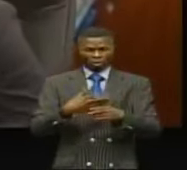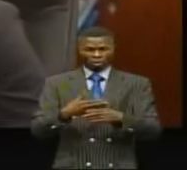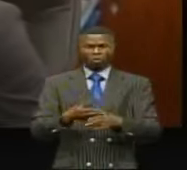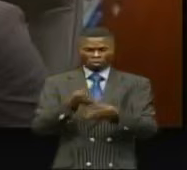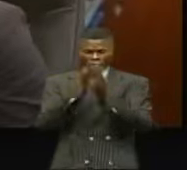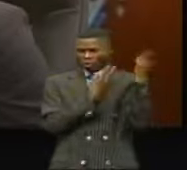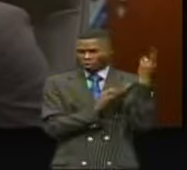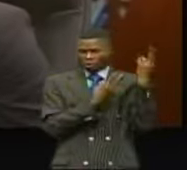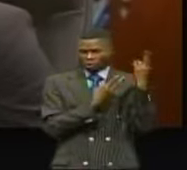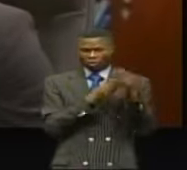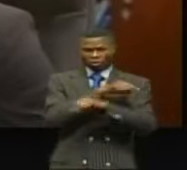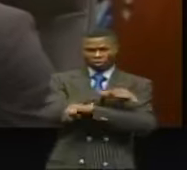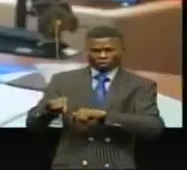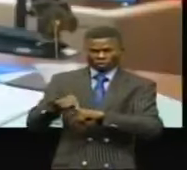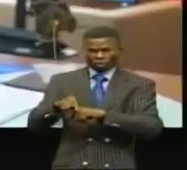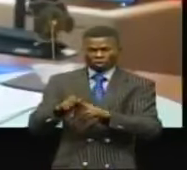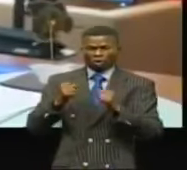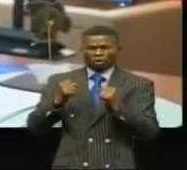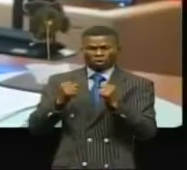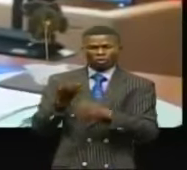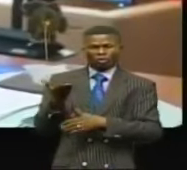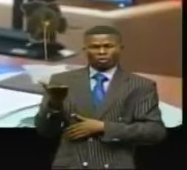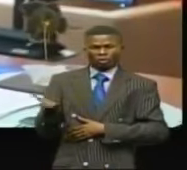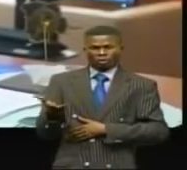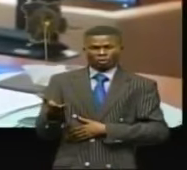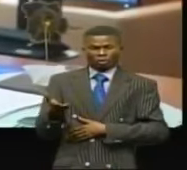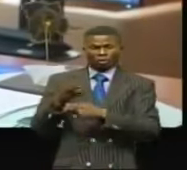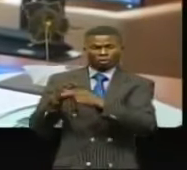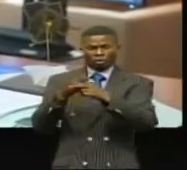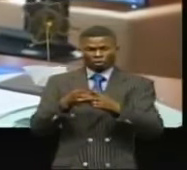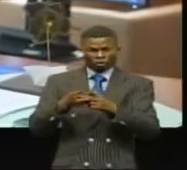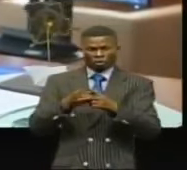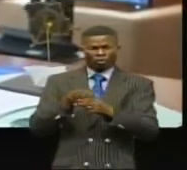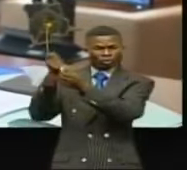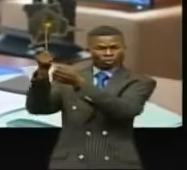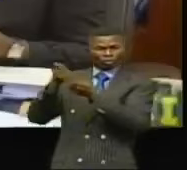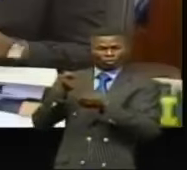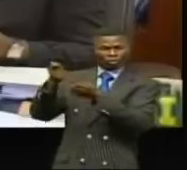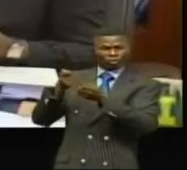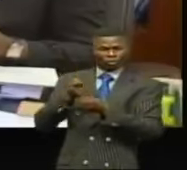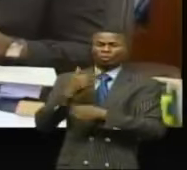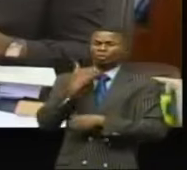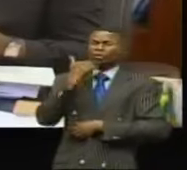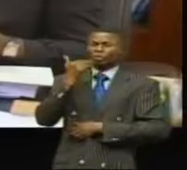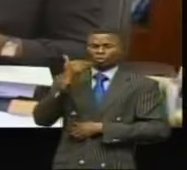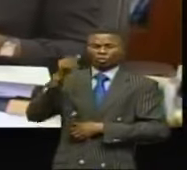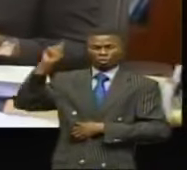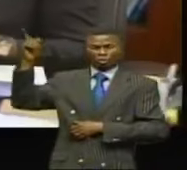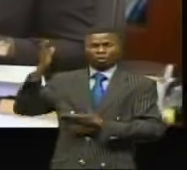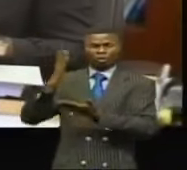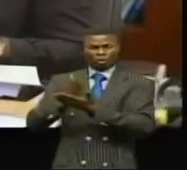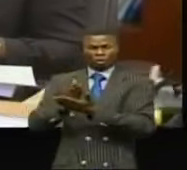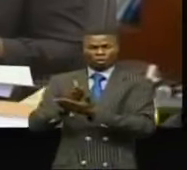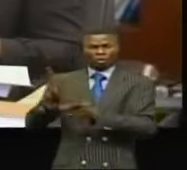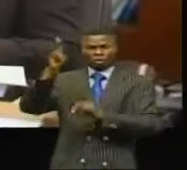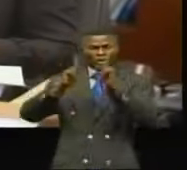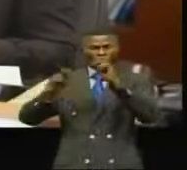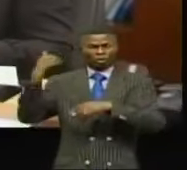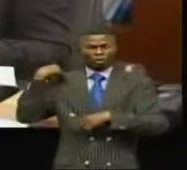de l'institution et son efficacité, veiller à attirer les investisseurs privés et publics vers le